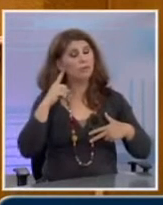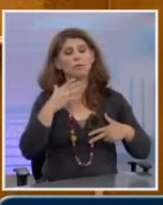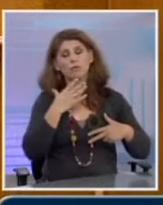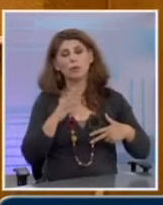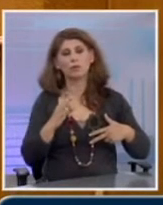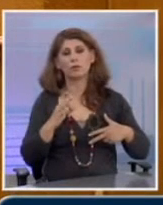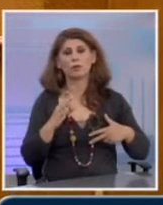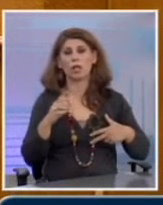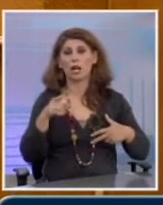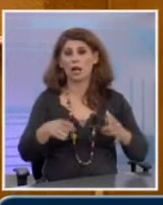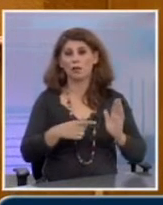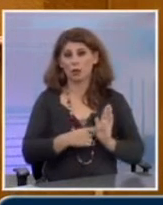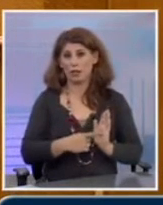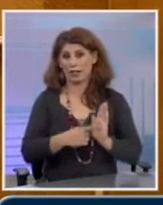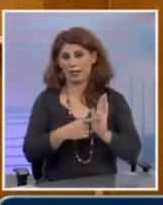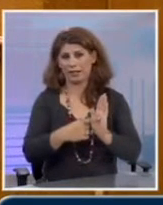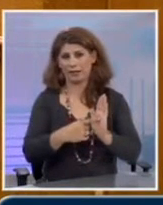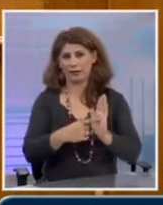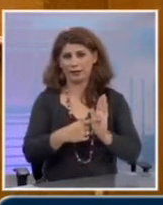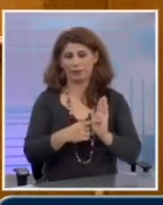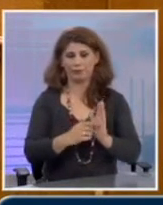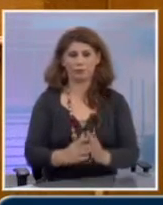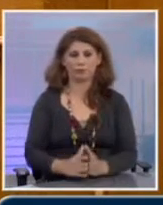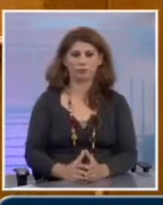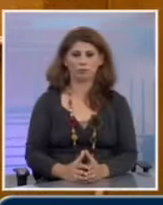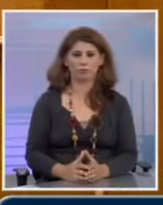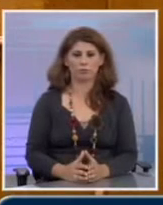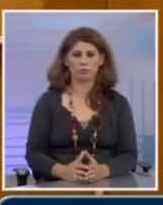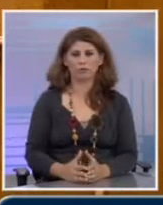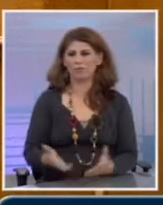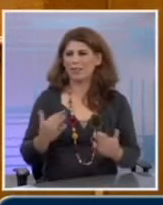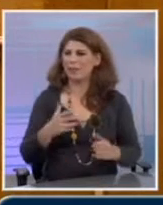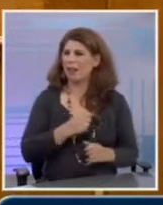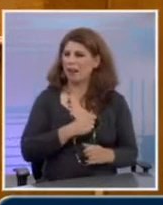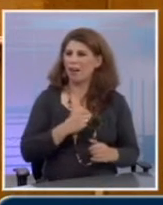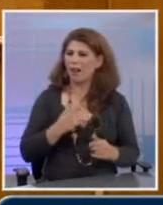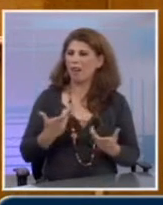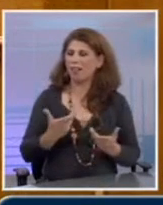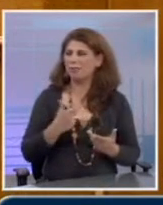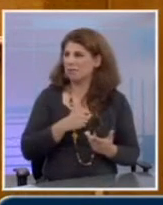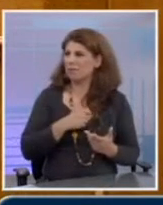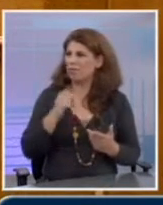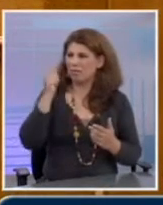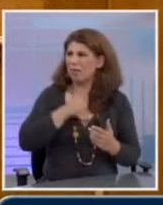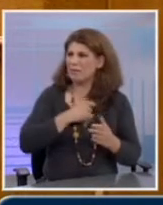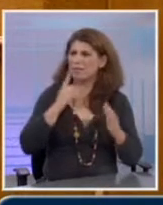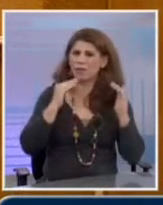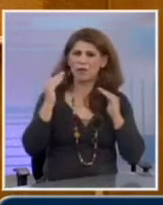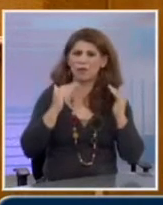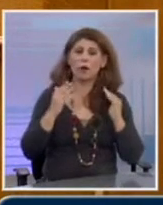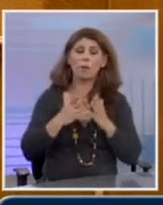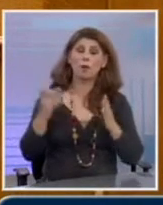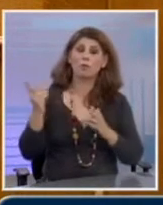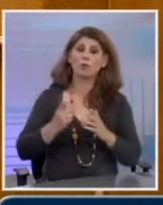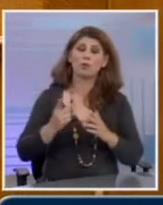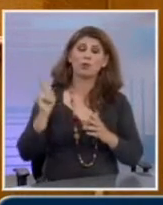αυτό αναδεικνύει την εγγενή αναξιοπιστία ενός μεγάλου μέρους του πολιτικού συστήματος, αλλά